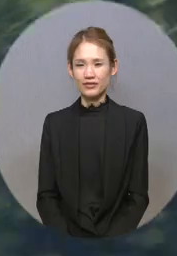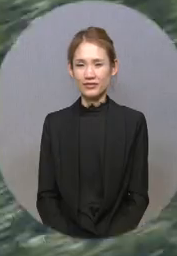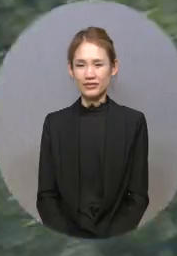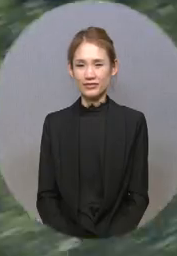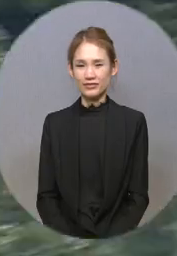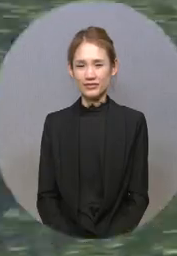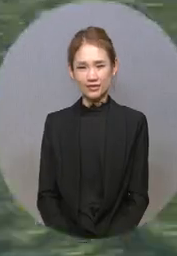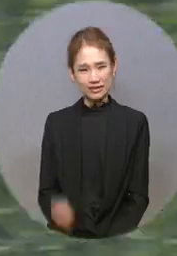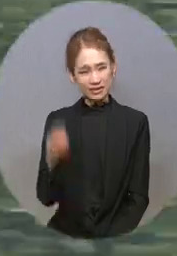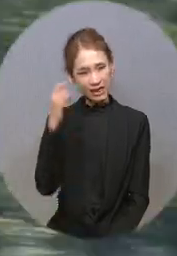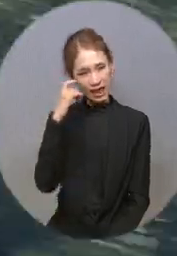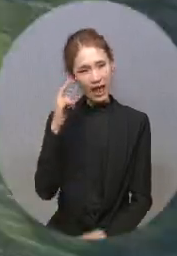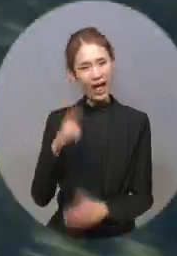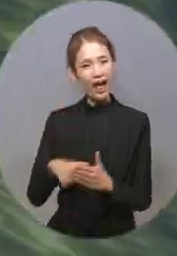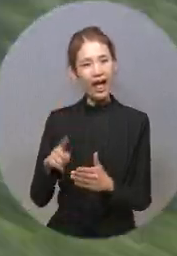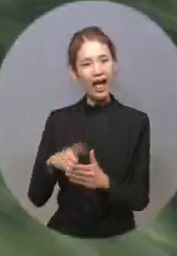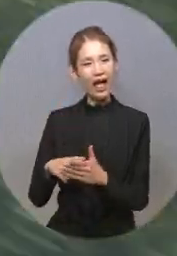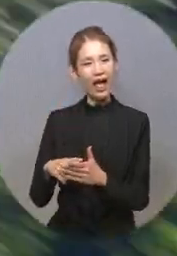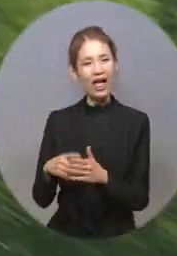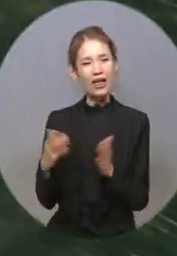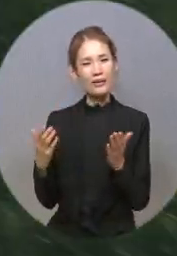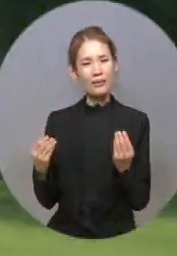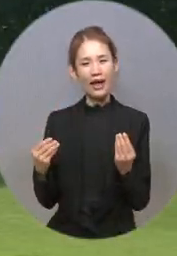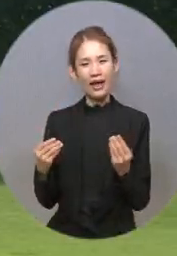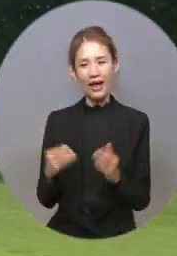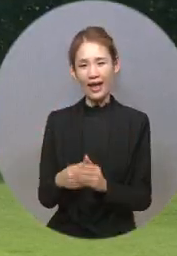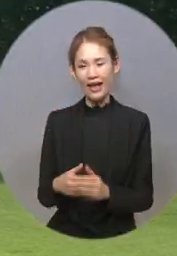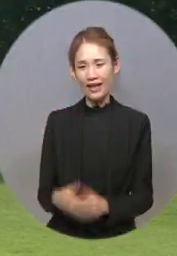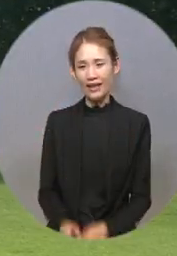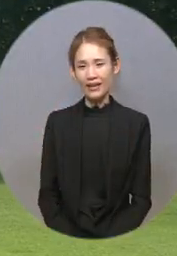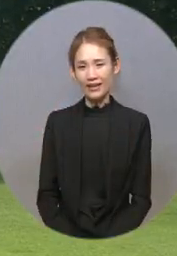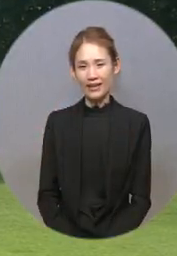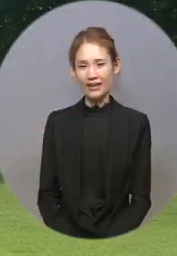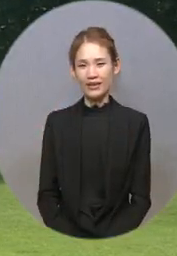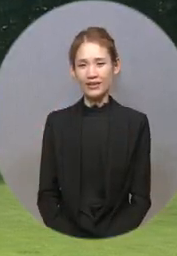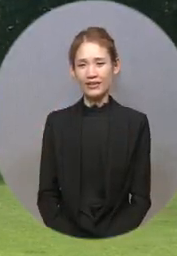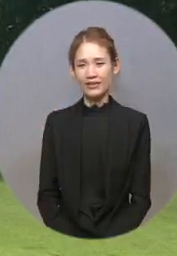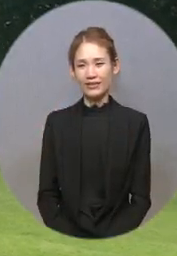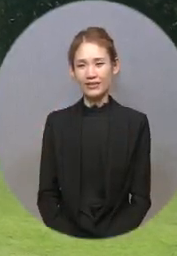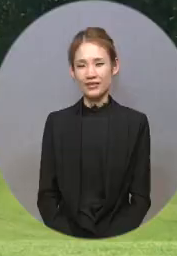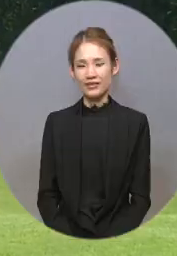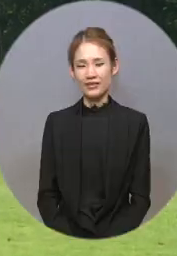우와, 아무 생각 없이 깎아 주셨어. 안 돼, 안 돼.